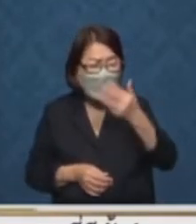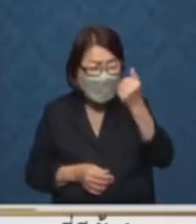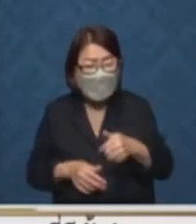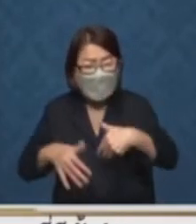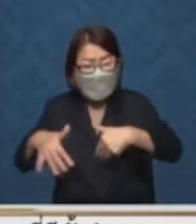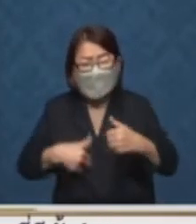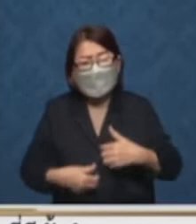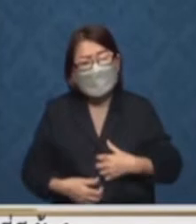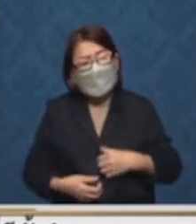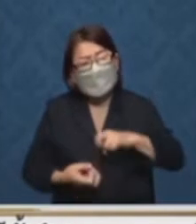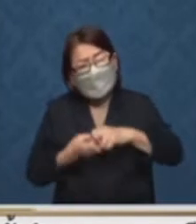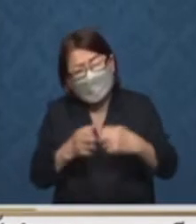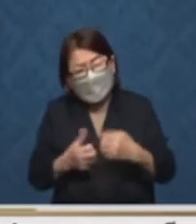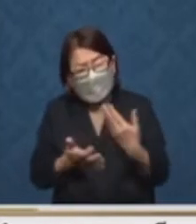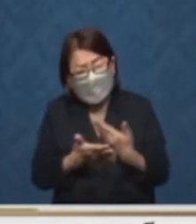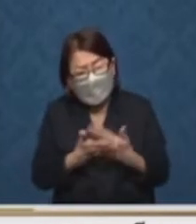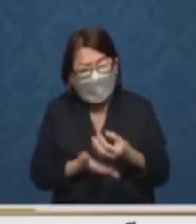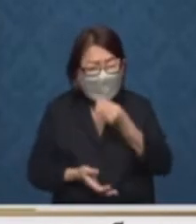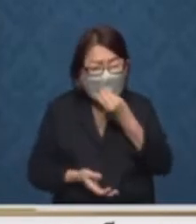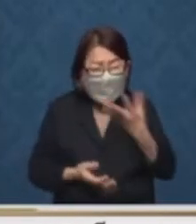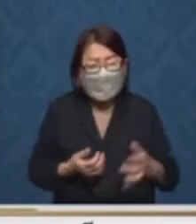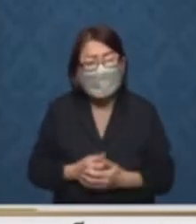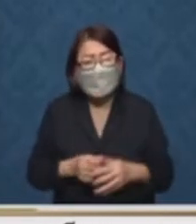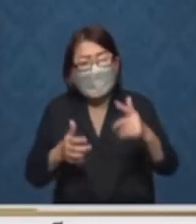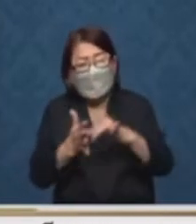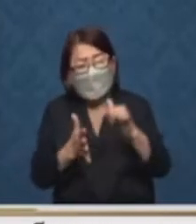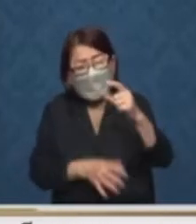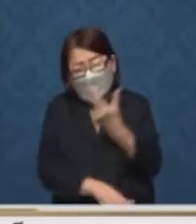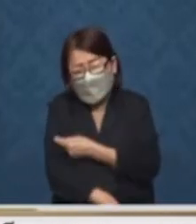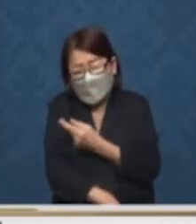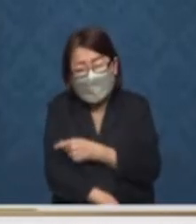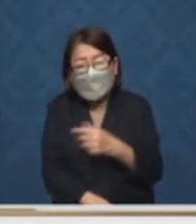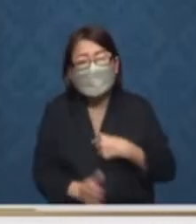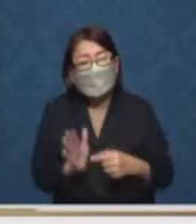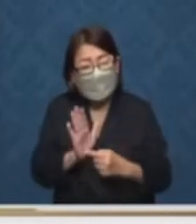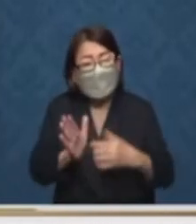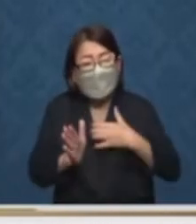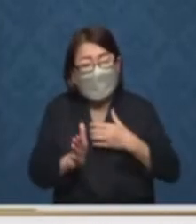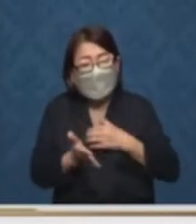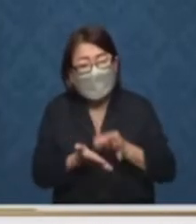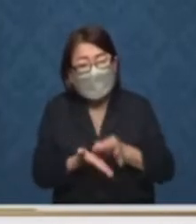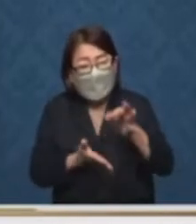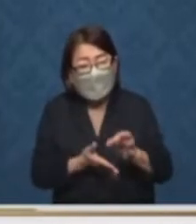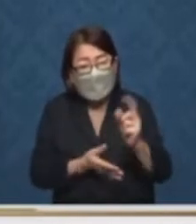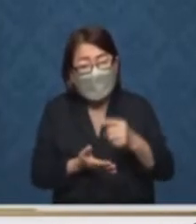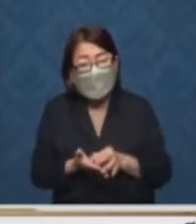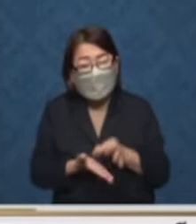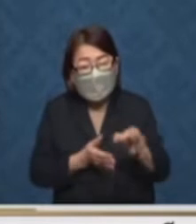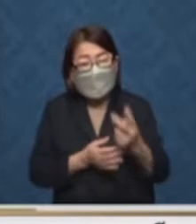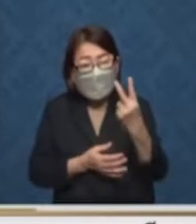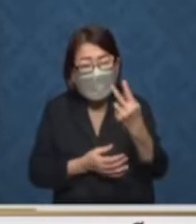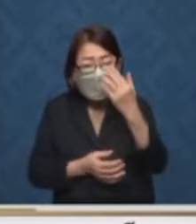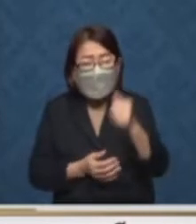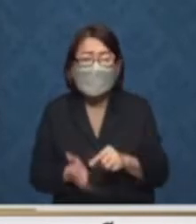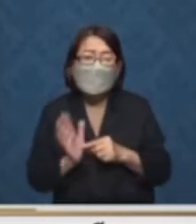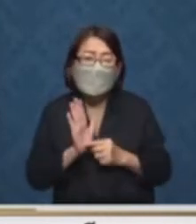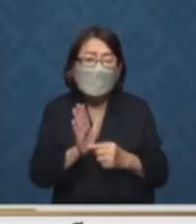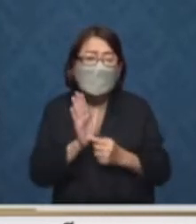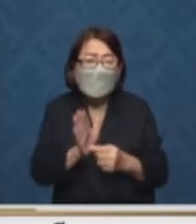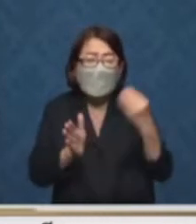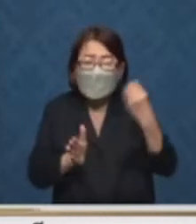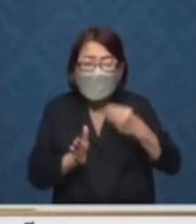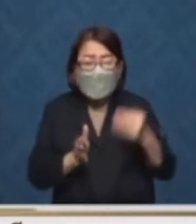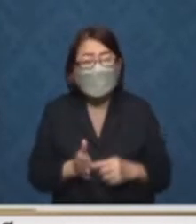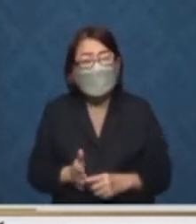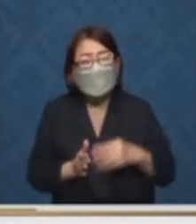ยไม่มีวัคซีนเนี่ยท่านยังเสนอให้ซื้อเรือดำน้ำใหม่อีก2ลำท่านเสนอมาตลอดครับตั้งแต่มีโควิ